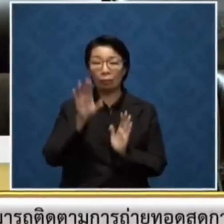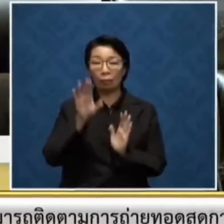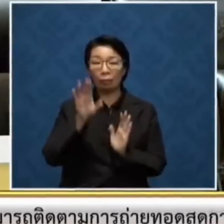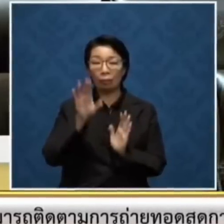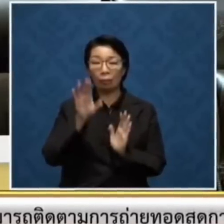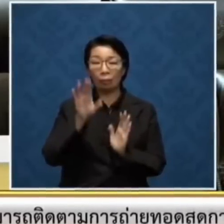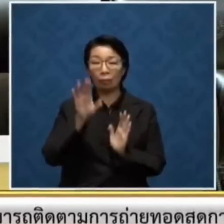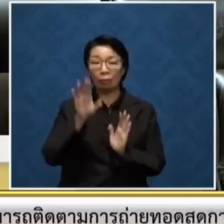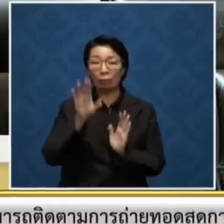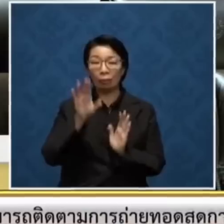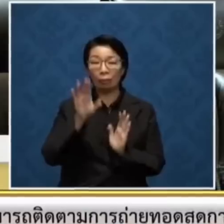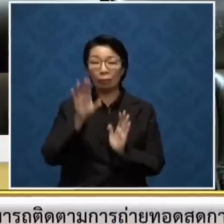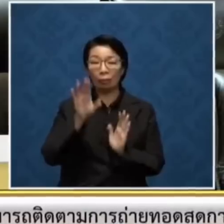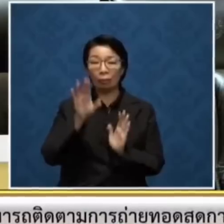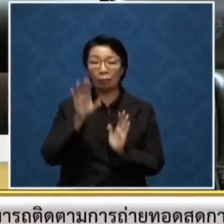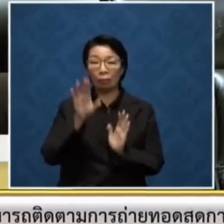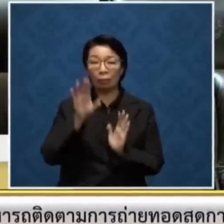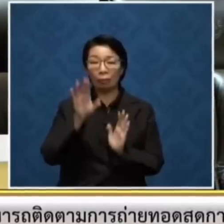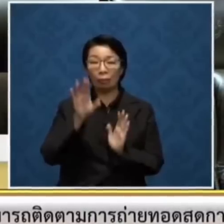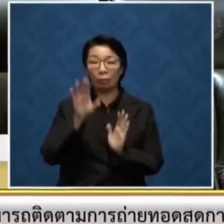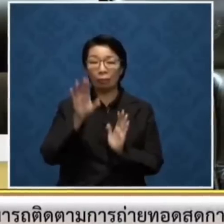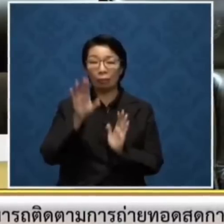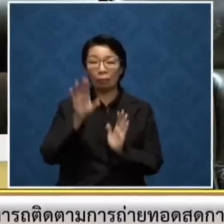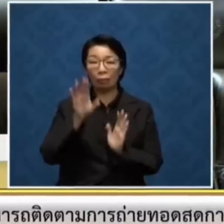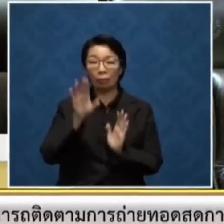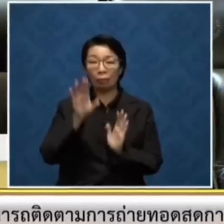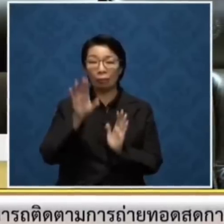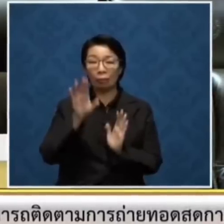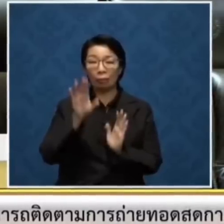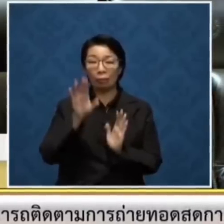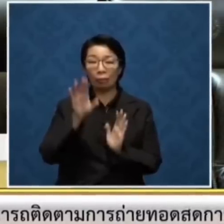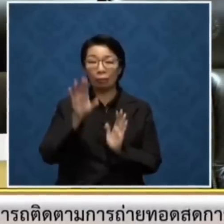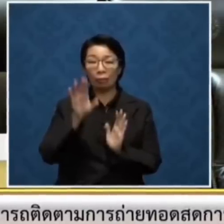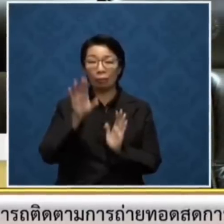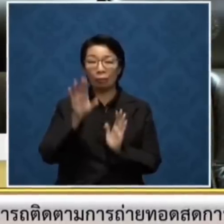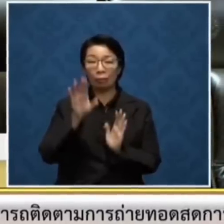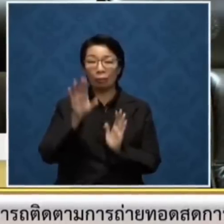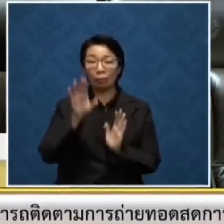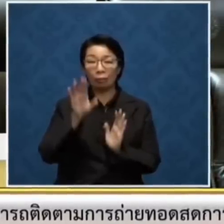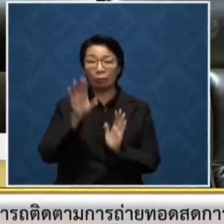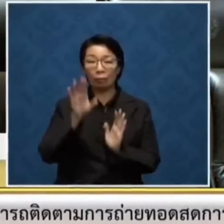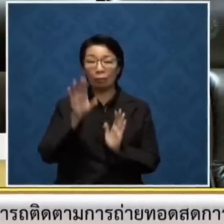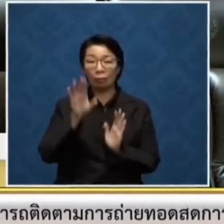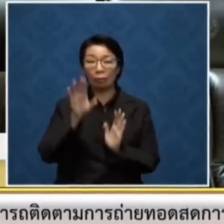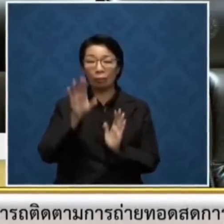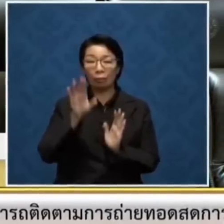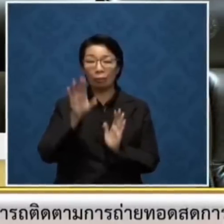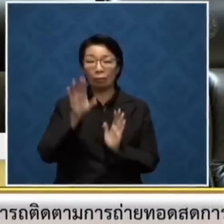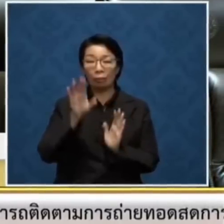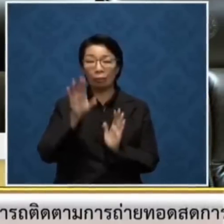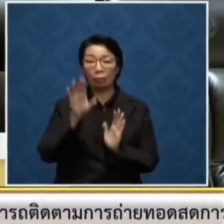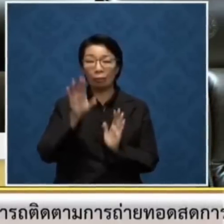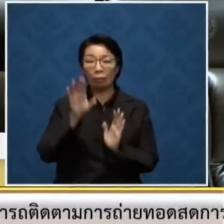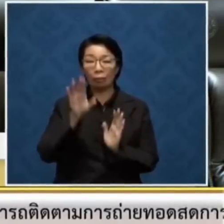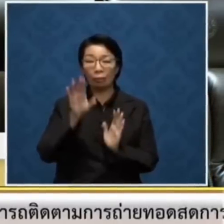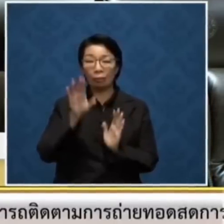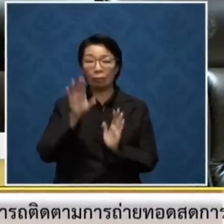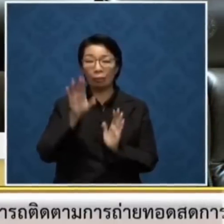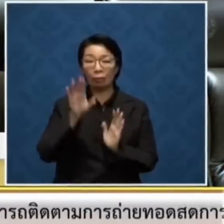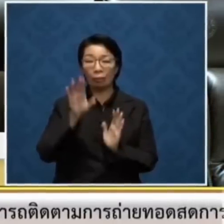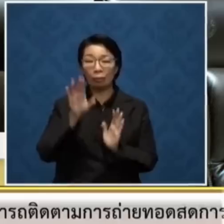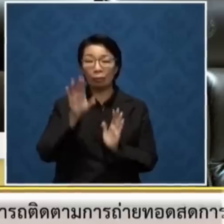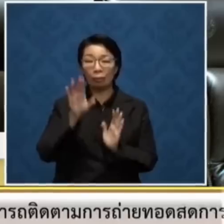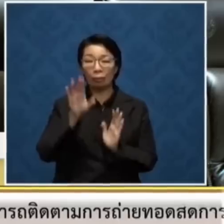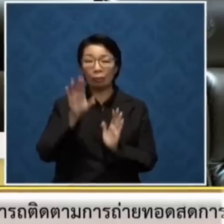นในปีนี้ค่ะพิจารณาใหม่ค่ะให้มีความละเอียดและวางกรอบในเรื่องของการศึกษาความพร้อมของพื้น